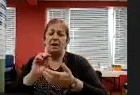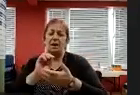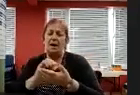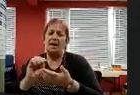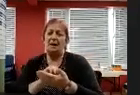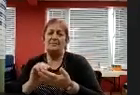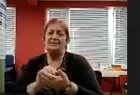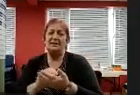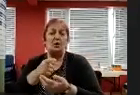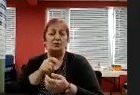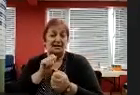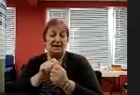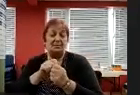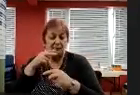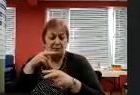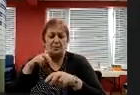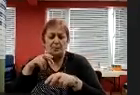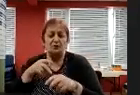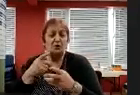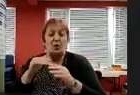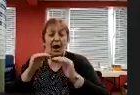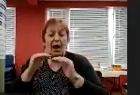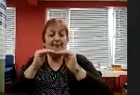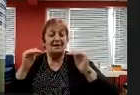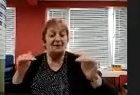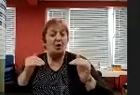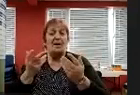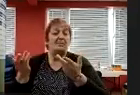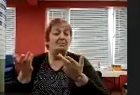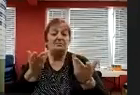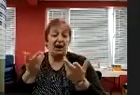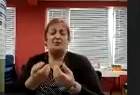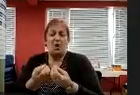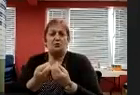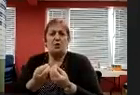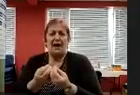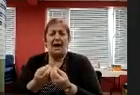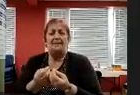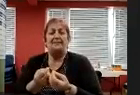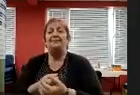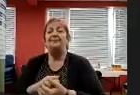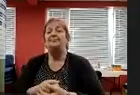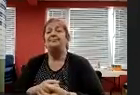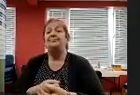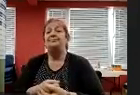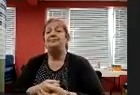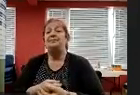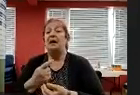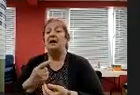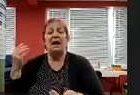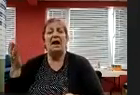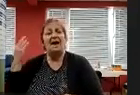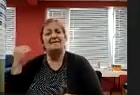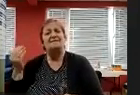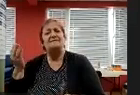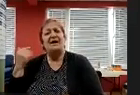отбелязано, те са правили проучвания, коя платформа за какво е подходяща. И вече